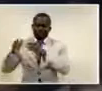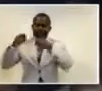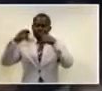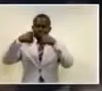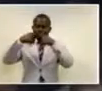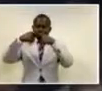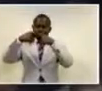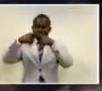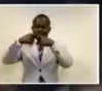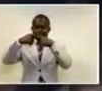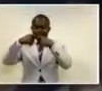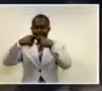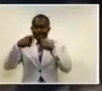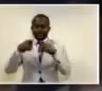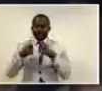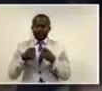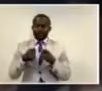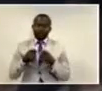iby'amashanyarazi